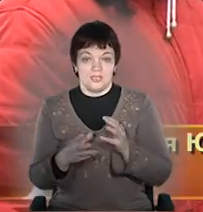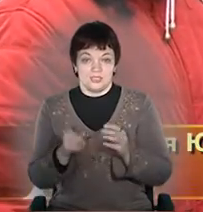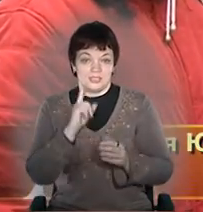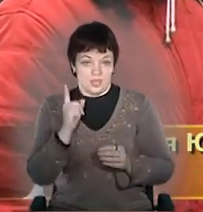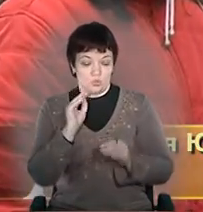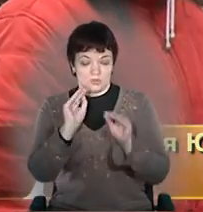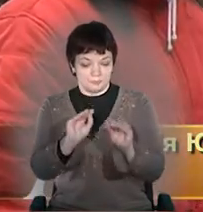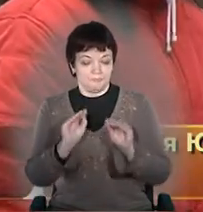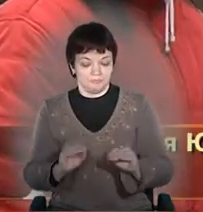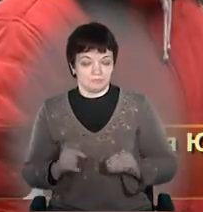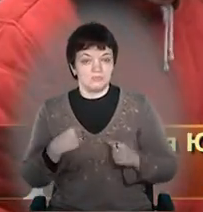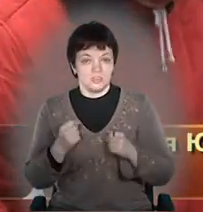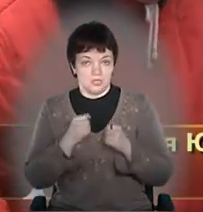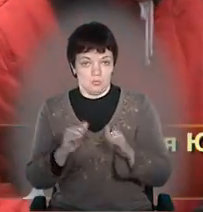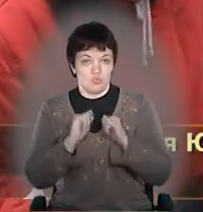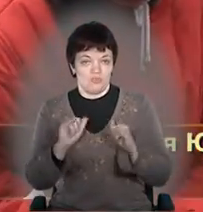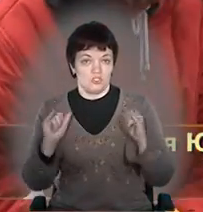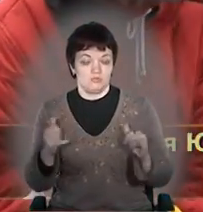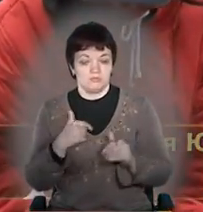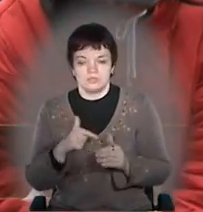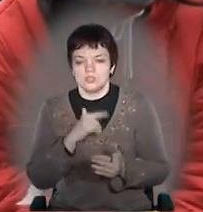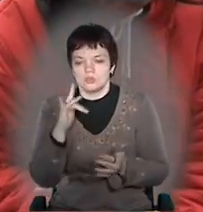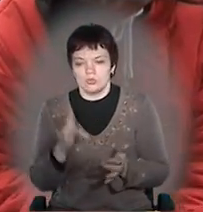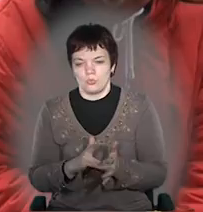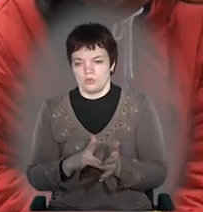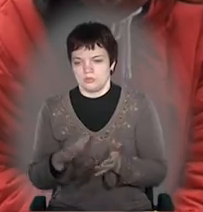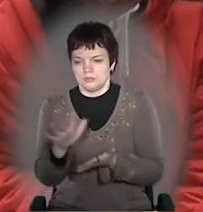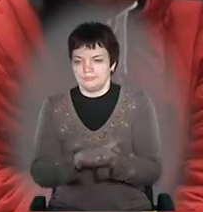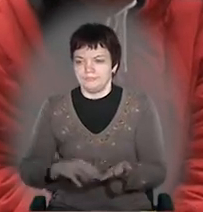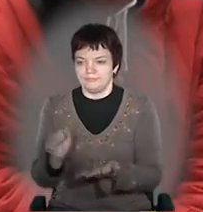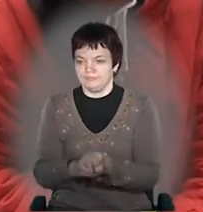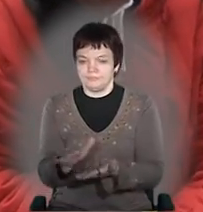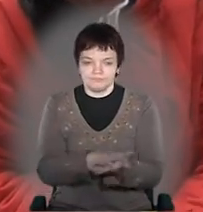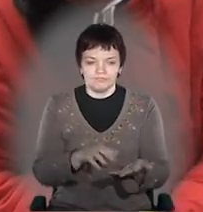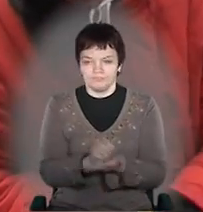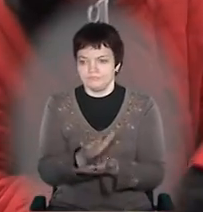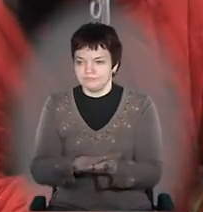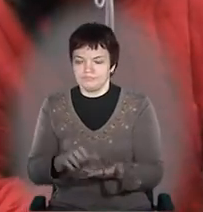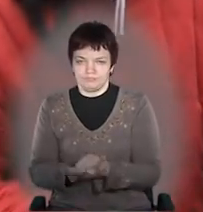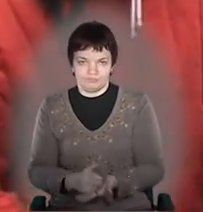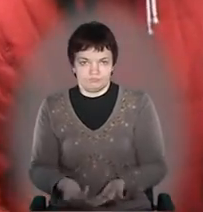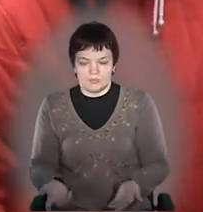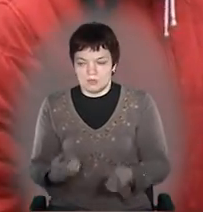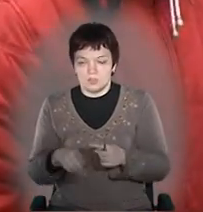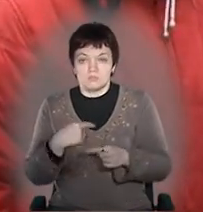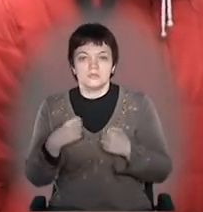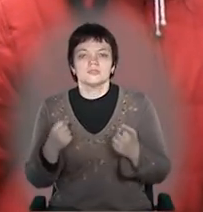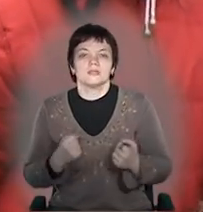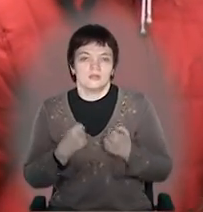насадженнями. У нас в місті, к сожалению, їх вирубують. Повсеместно, поэтому нам приходится и, в принципе, нам